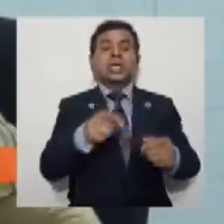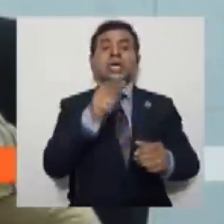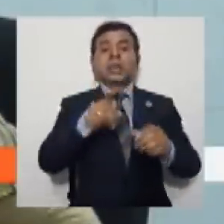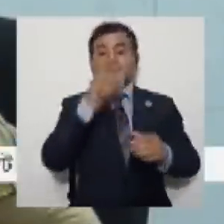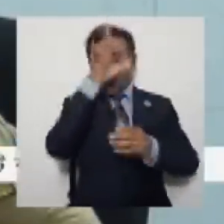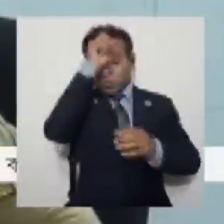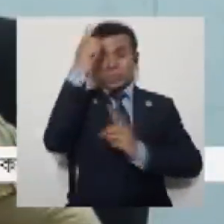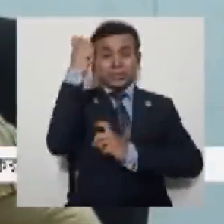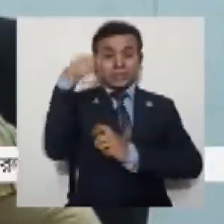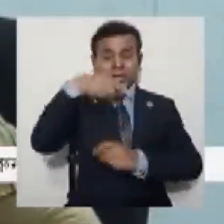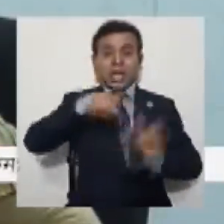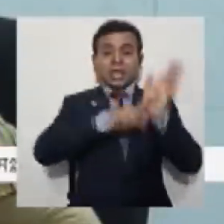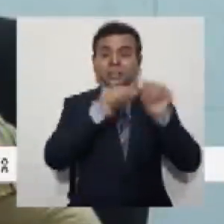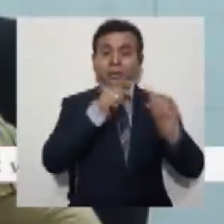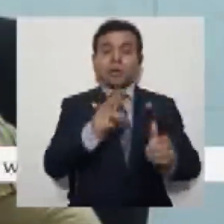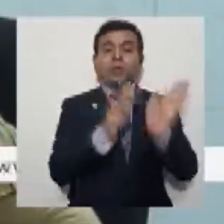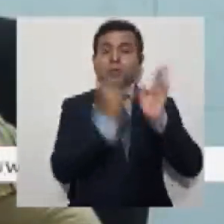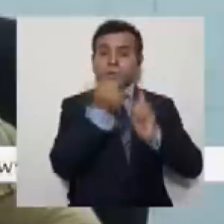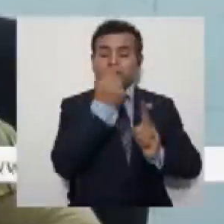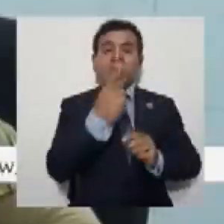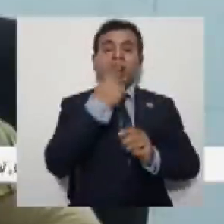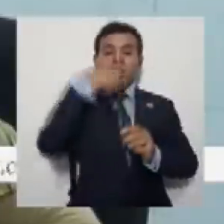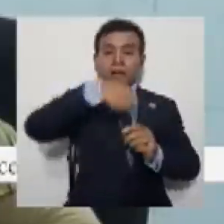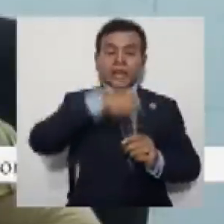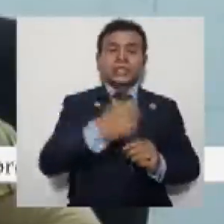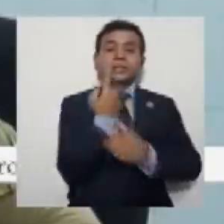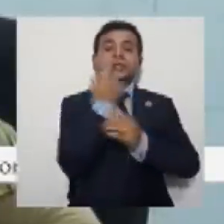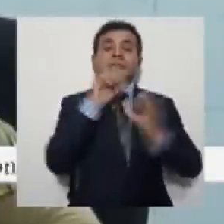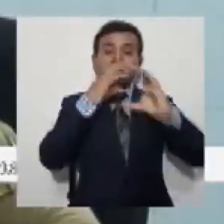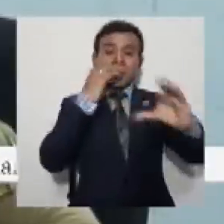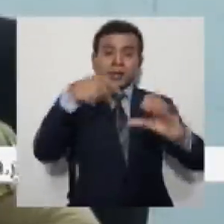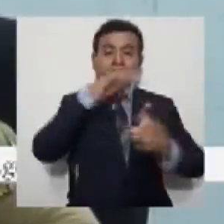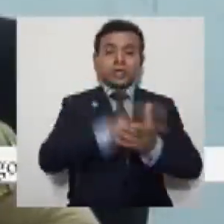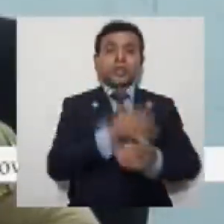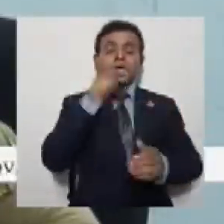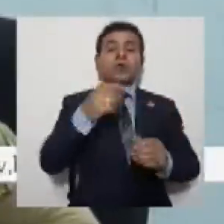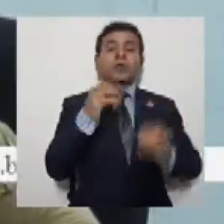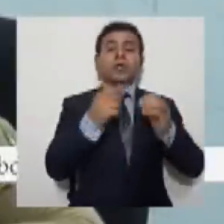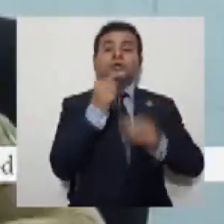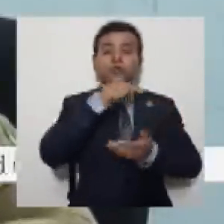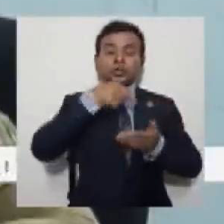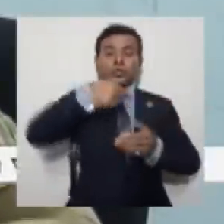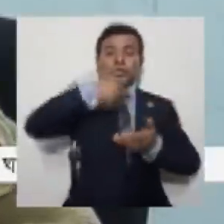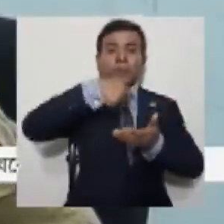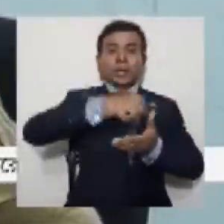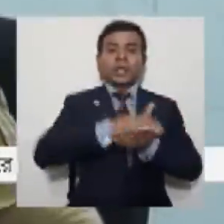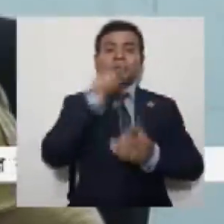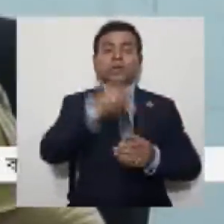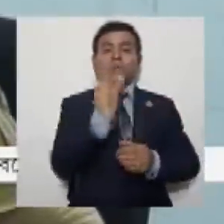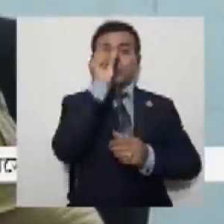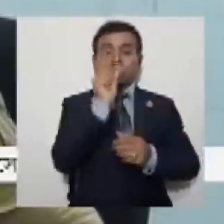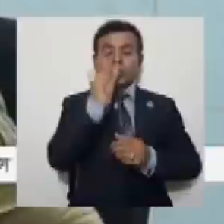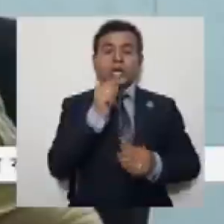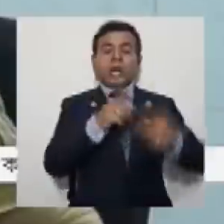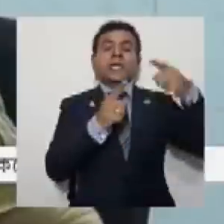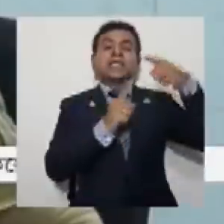বংশাল চকবাজার মিটফোর্ট উত্তরা তেজগাঁ এবং মহাখালী এই ক্রমান্বয়ে এইসব এই 10টি জায়গায় অনেক বেশি